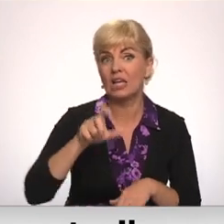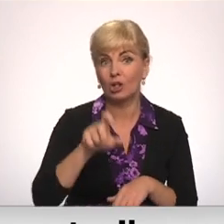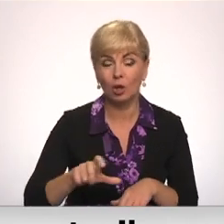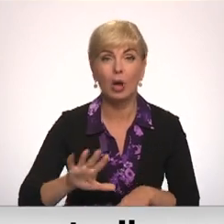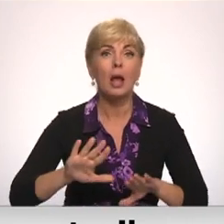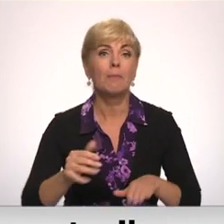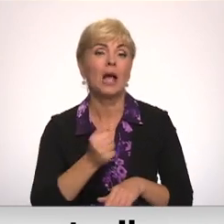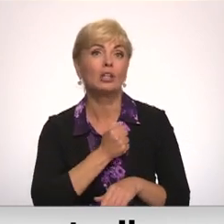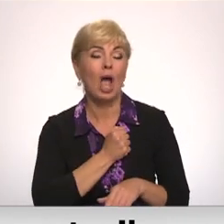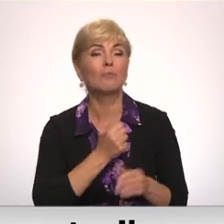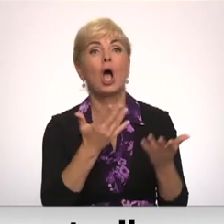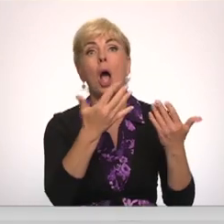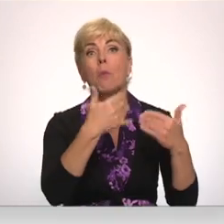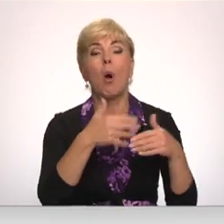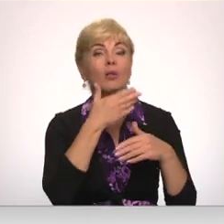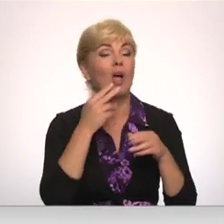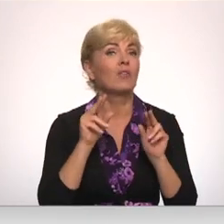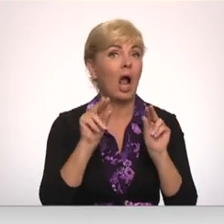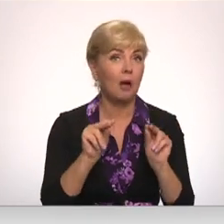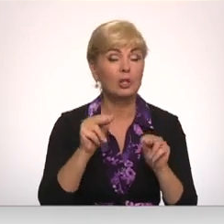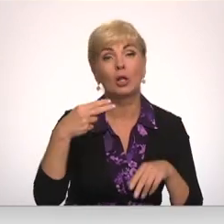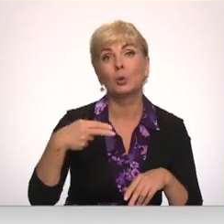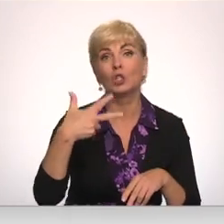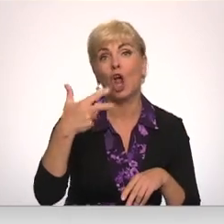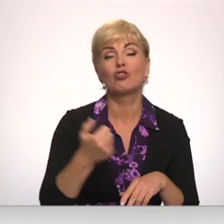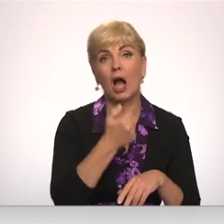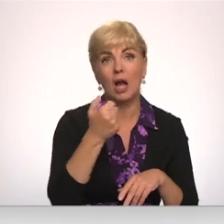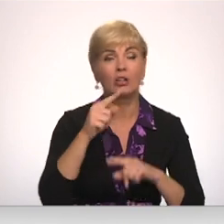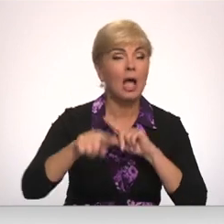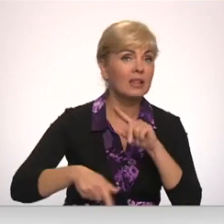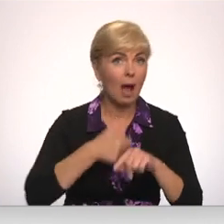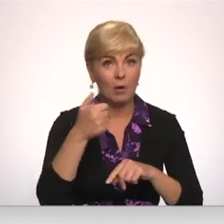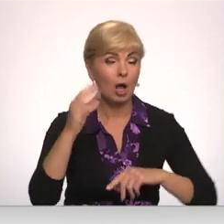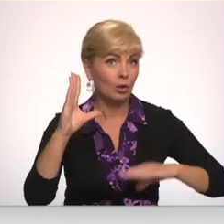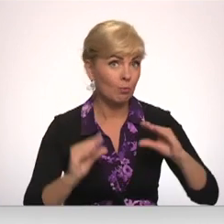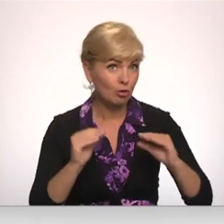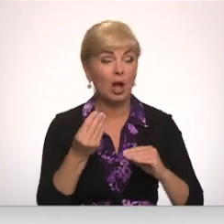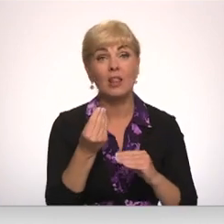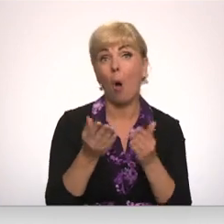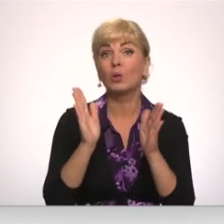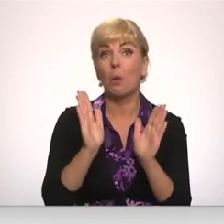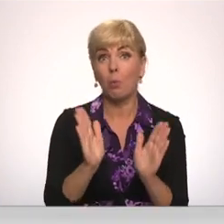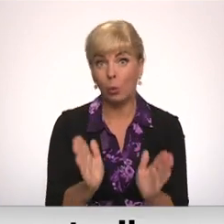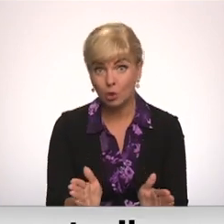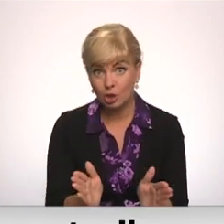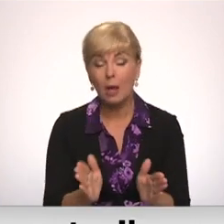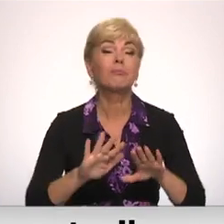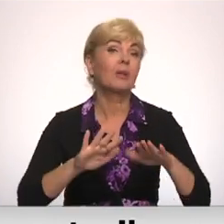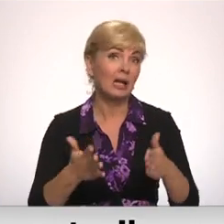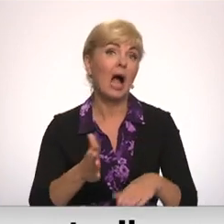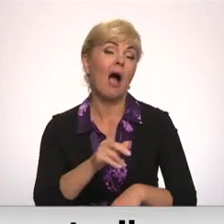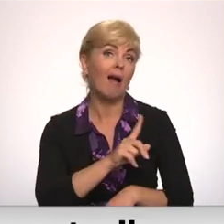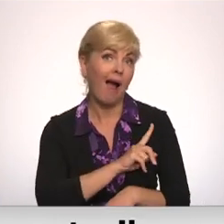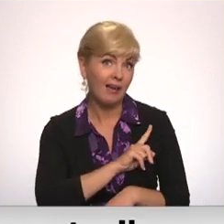Diemžēl politiķi nevarēja apsolīt, ka 23. gada un nākamajos gados budžetā šie līdzekļi būs. Nu, tad